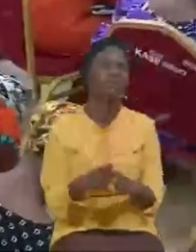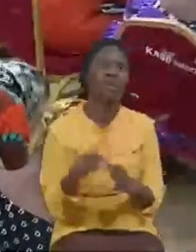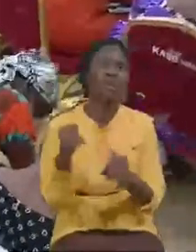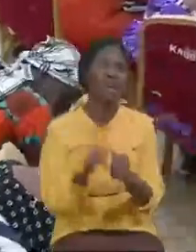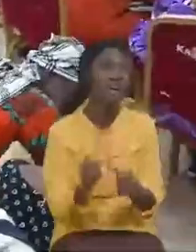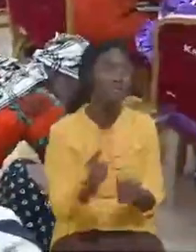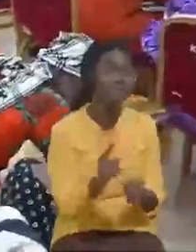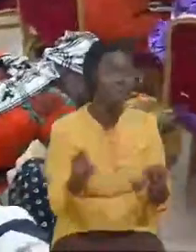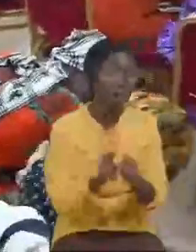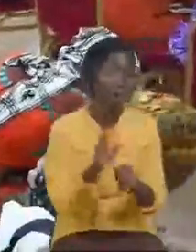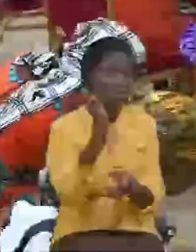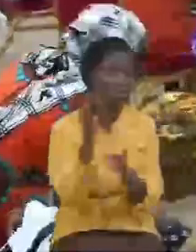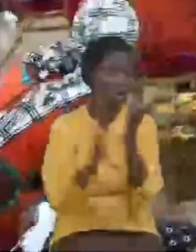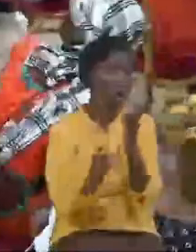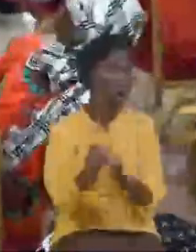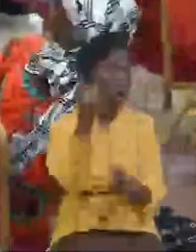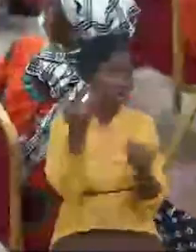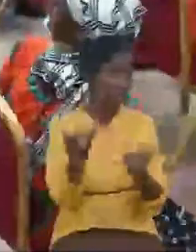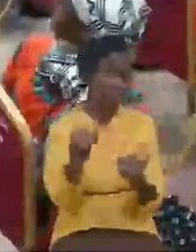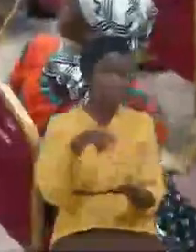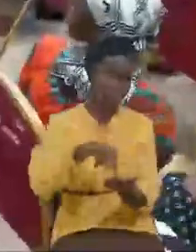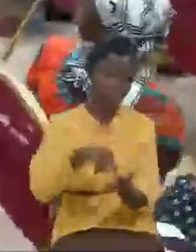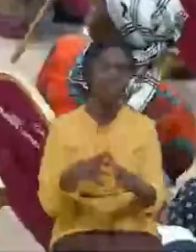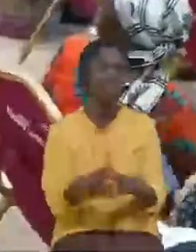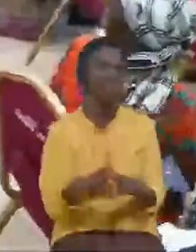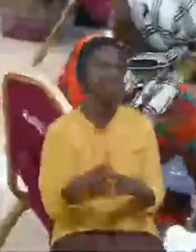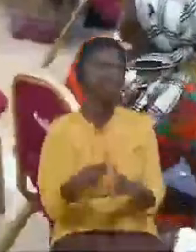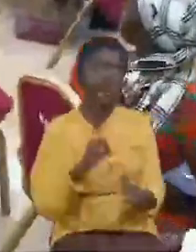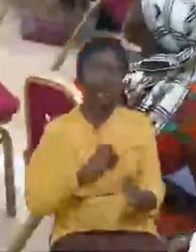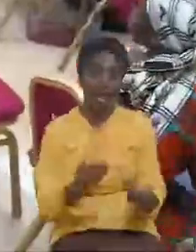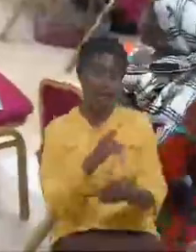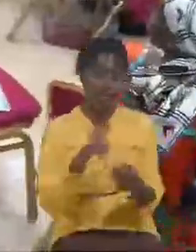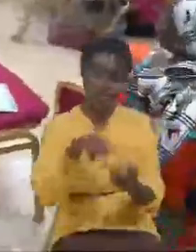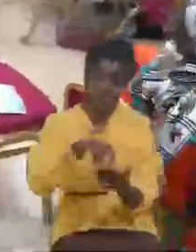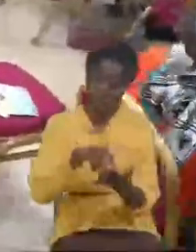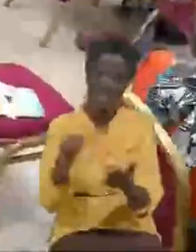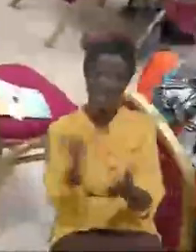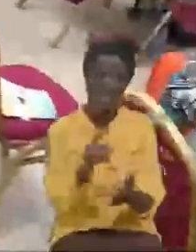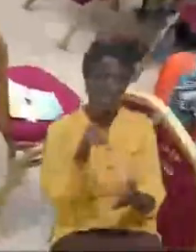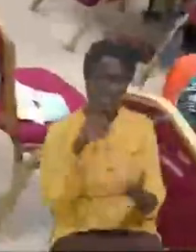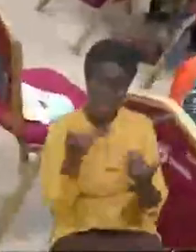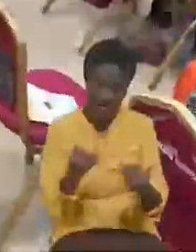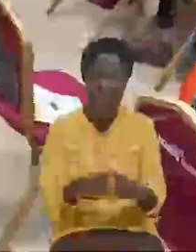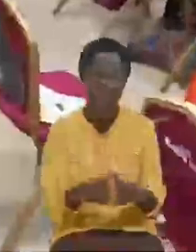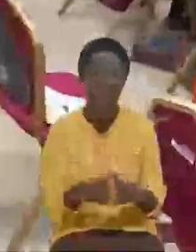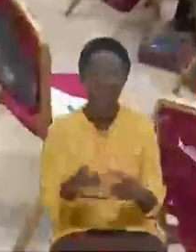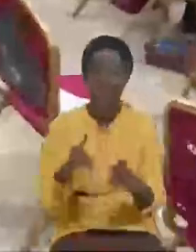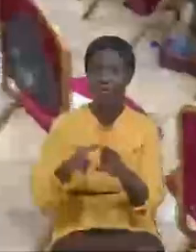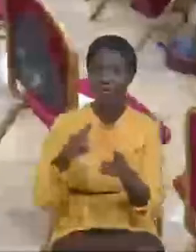main, je veux que vous vous mettez debout, que vous tenez debout où que vous soyez,